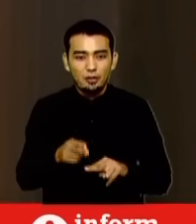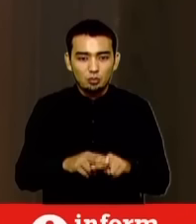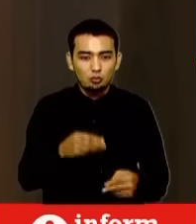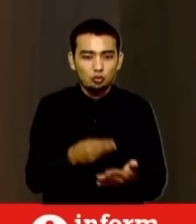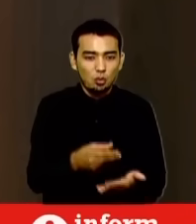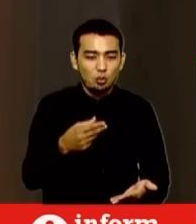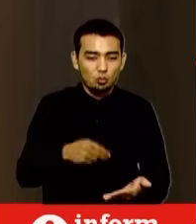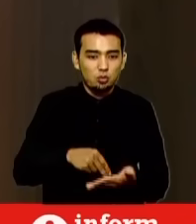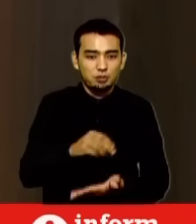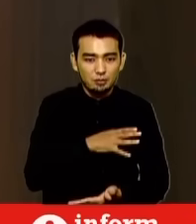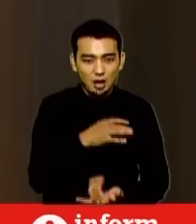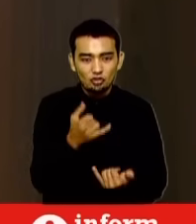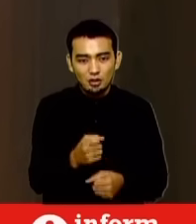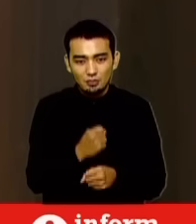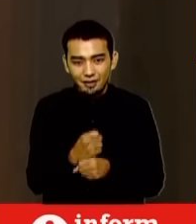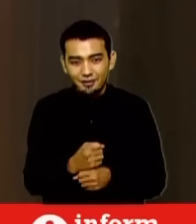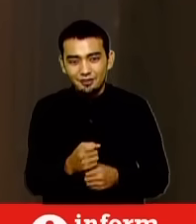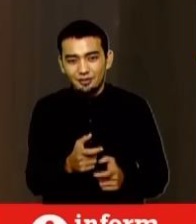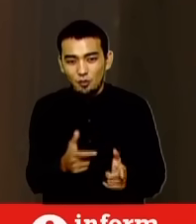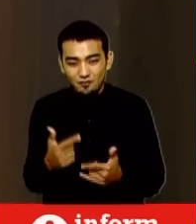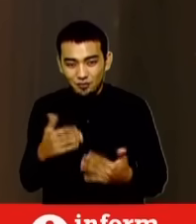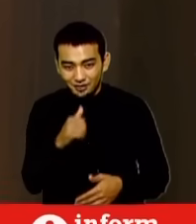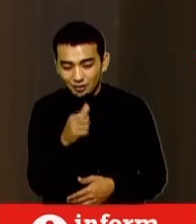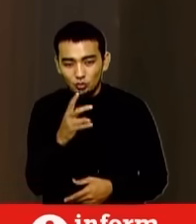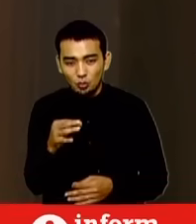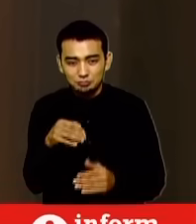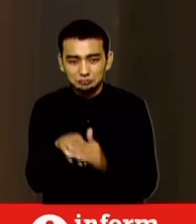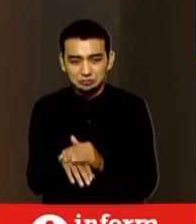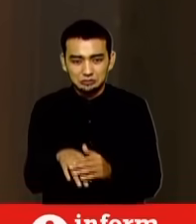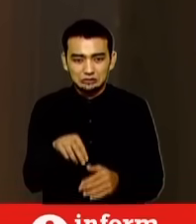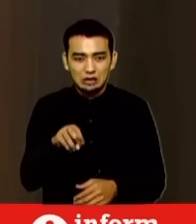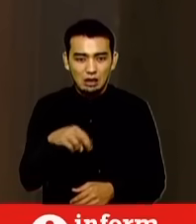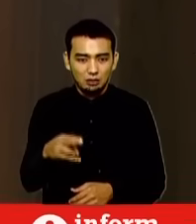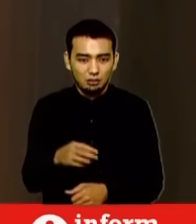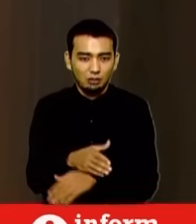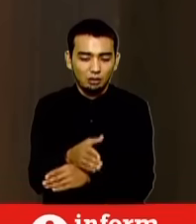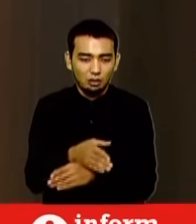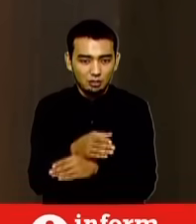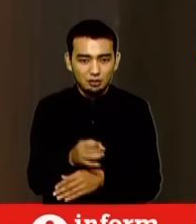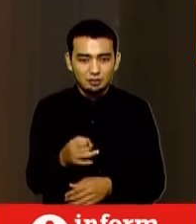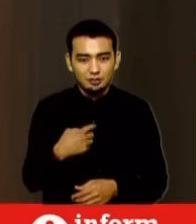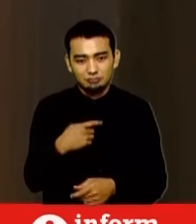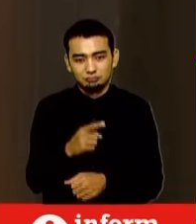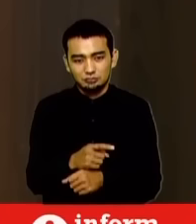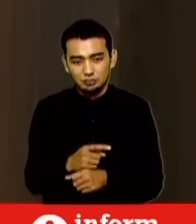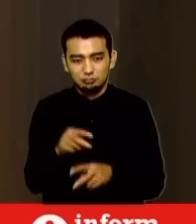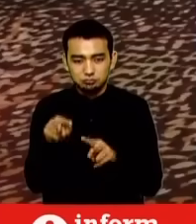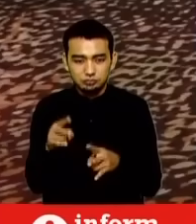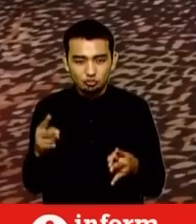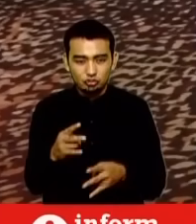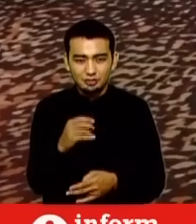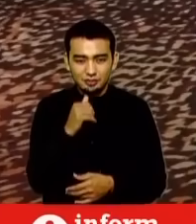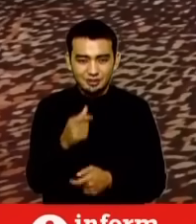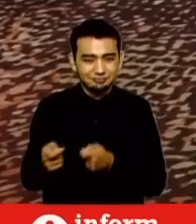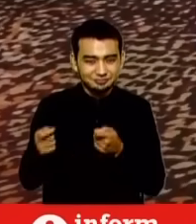Салдарынан енді өндірген шекеріміз қоймада тұр. Сондықтан біз көлеңкелі импортқа тыйым салуды, не бақылауды күшейтуді талап етеміз.